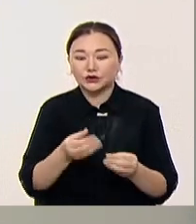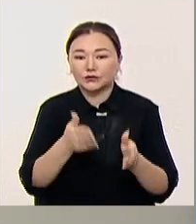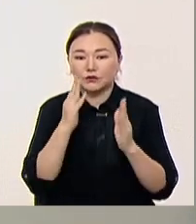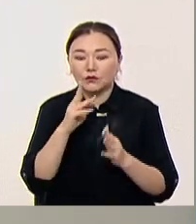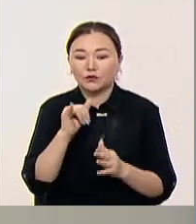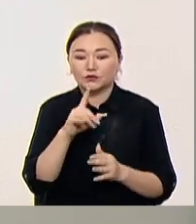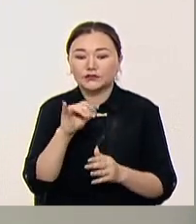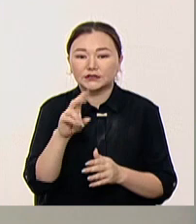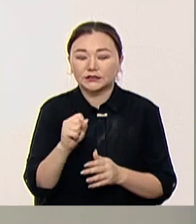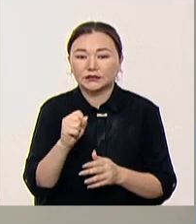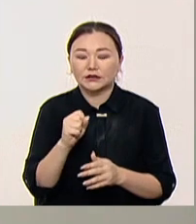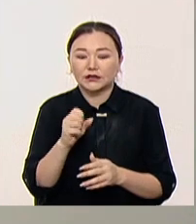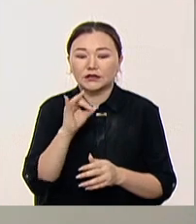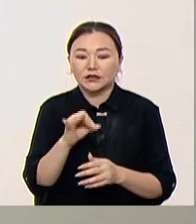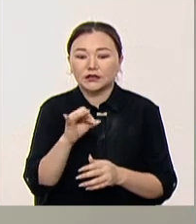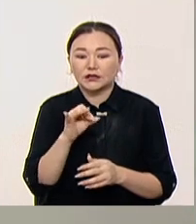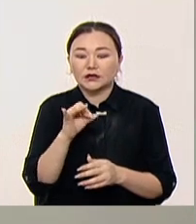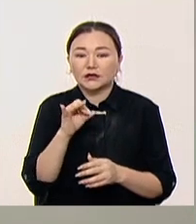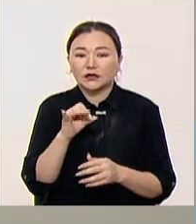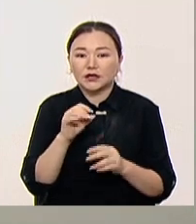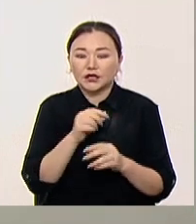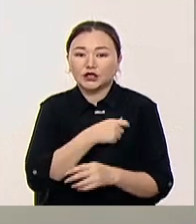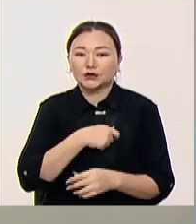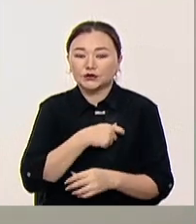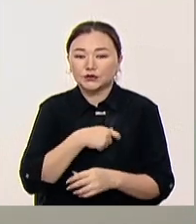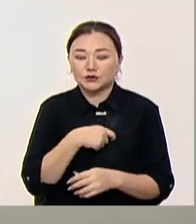Пузины, инструктора.